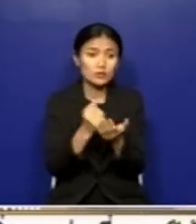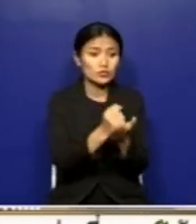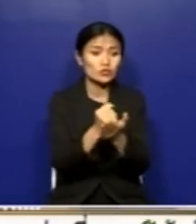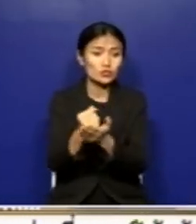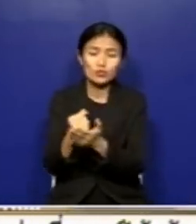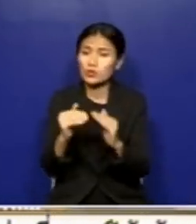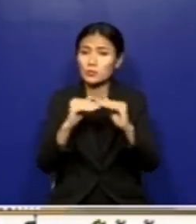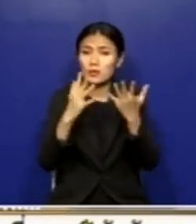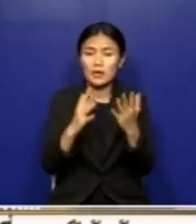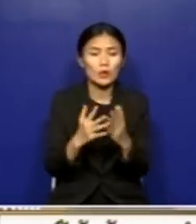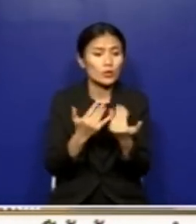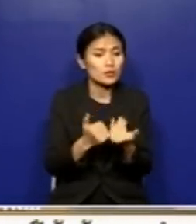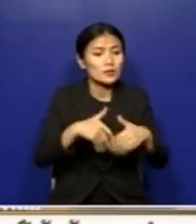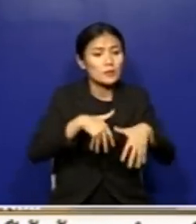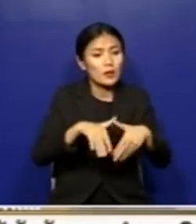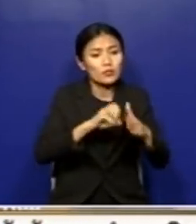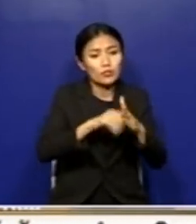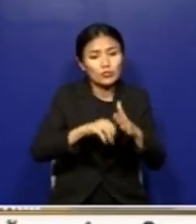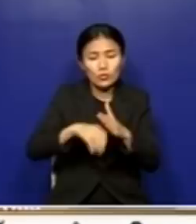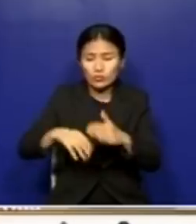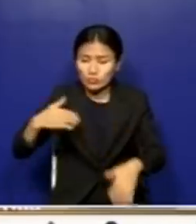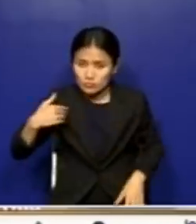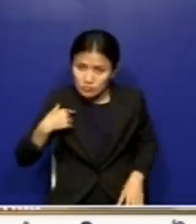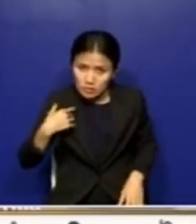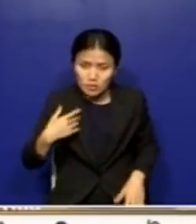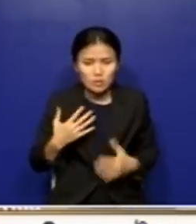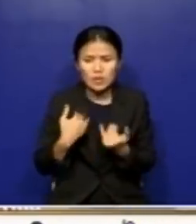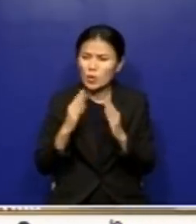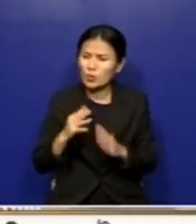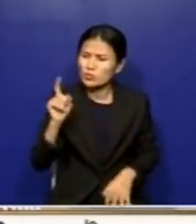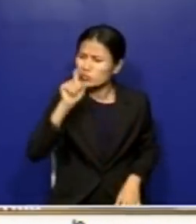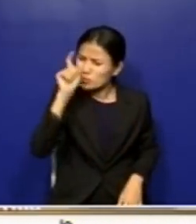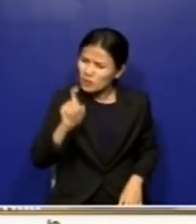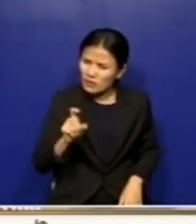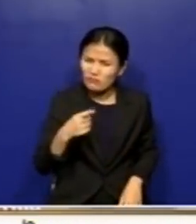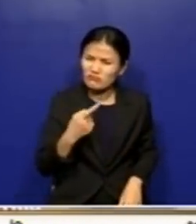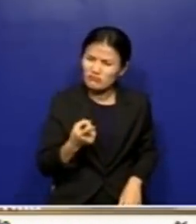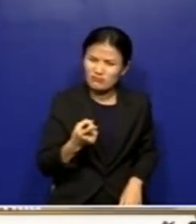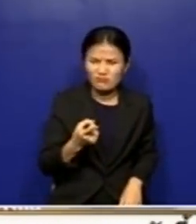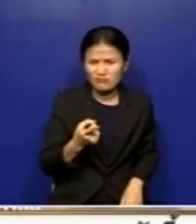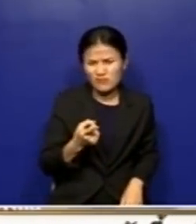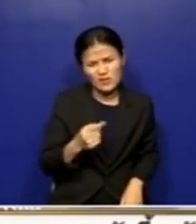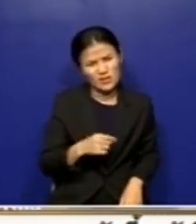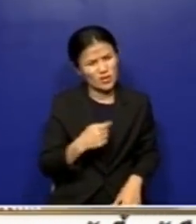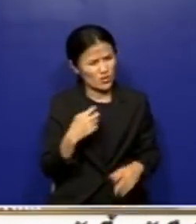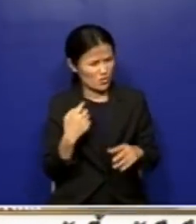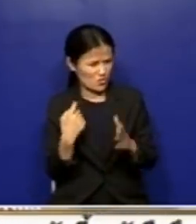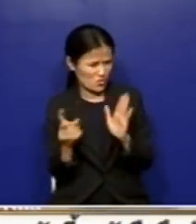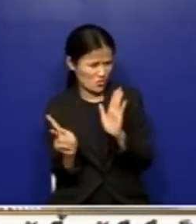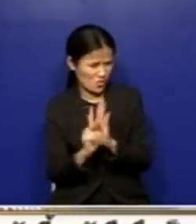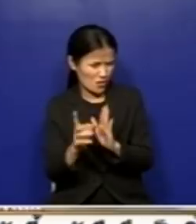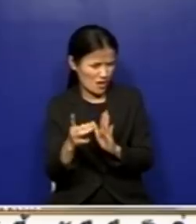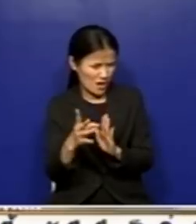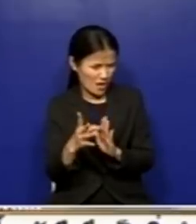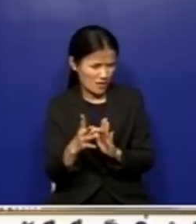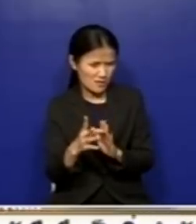หล่นหลายกลุมและขยักขยอนแบนี้ก็มีคำถามข้นมากมายในสังคมว่าใช้กฎิการมริยาตอย่ไรในการที่จะค